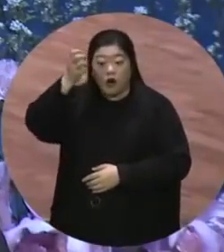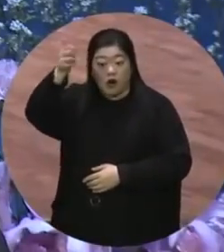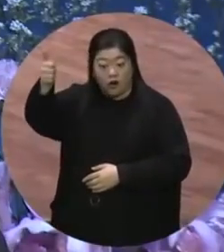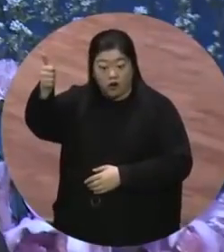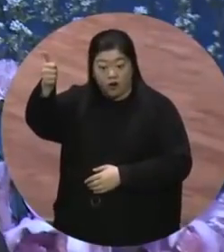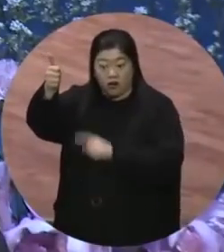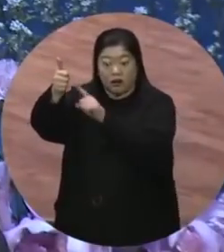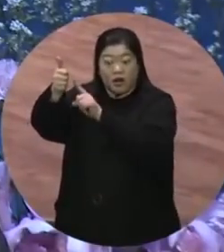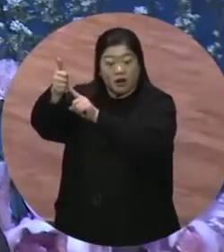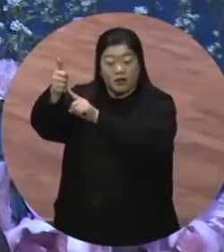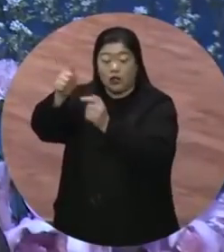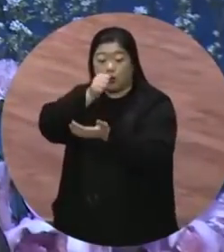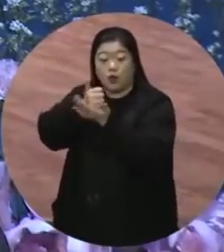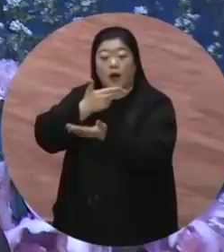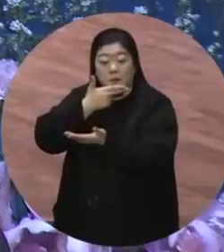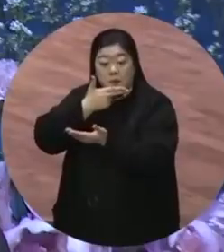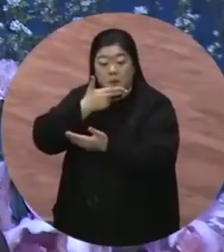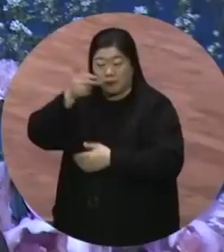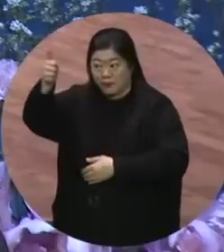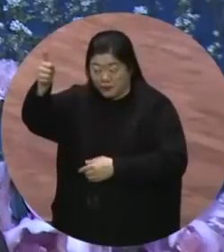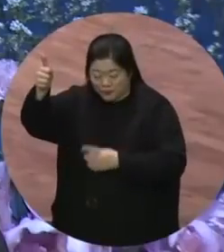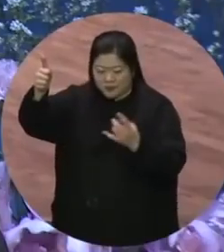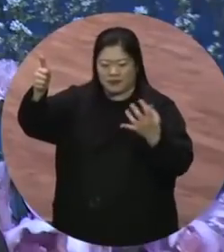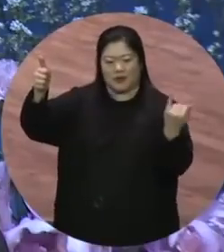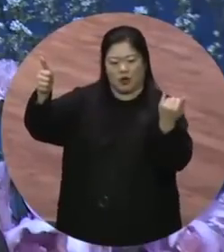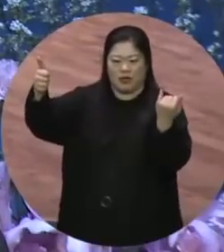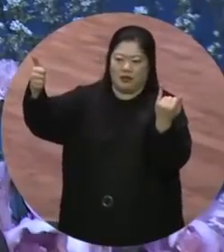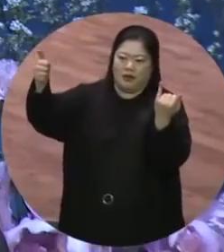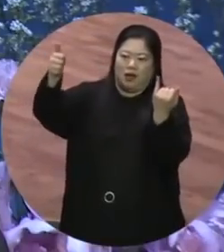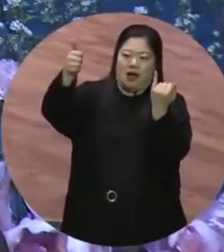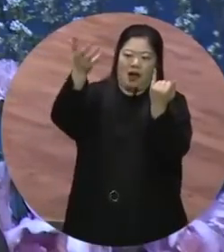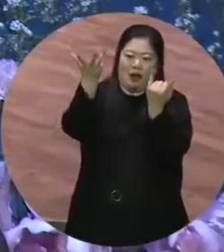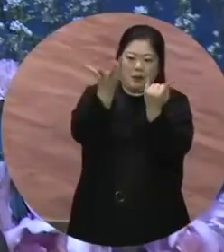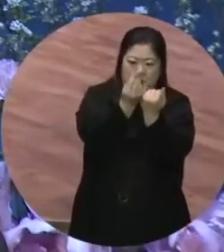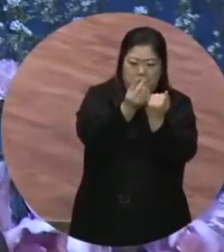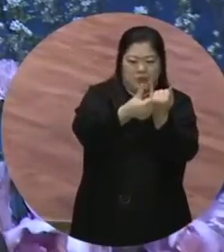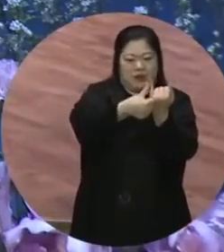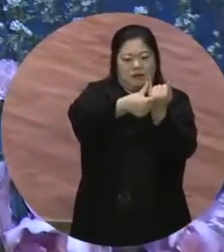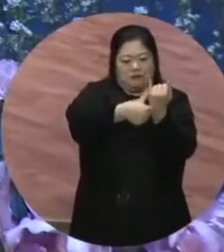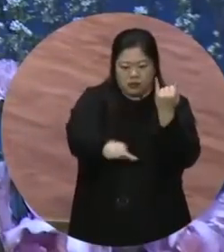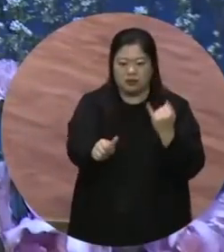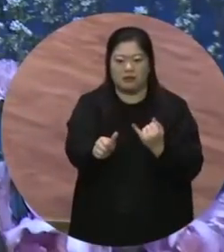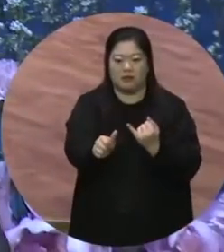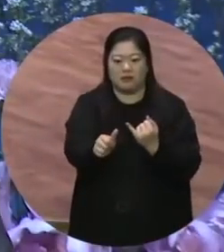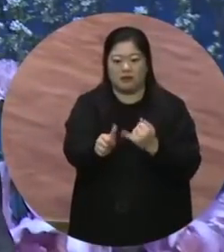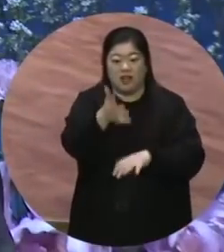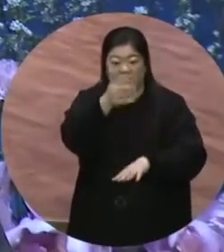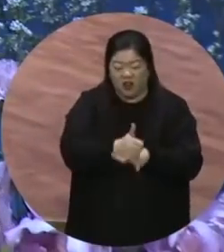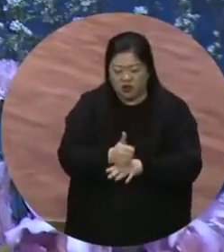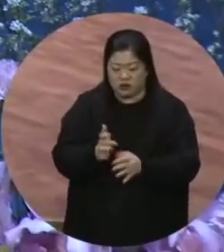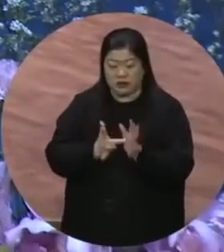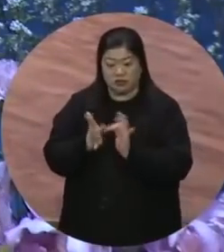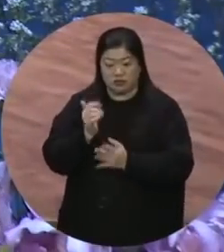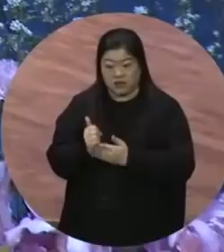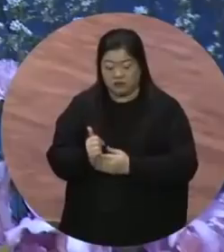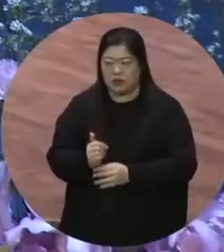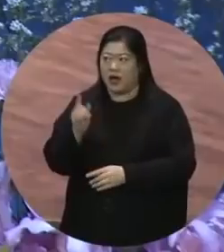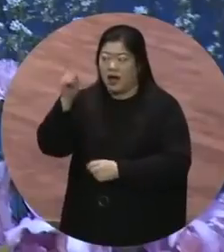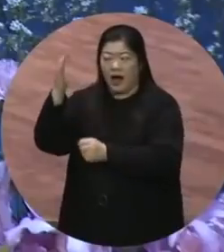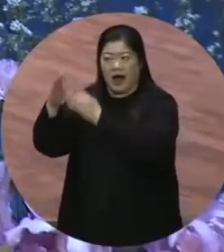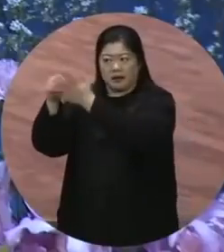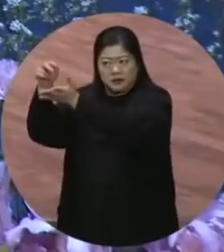들어와야 인간이 되기 때문에 결국 예수님은 하나님의 사정을 너무나 잘 아시고 또 우리